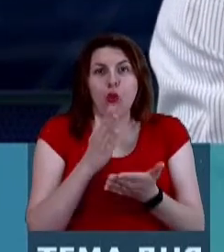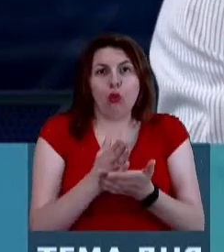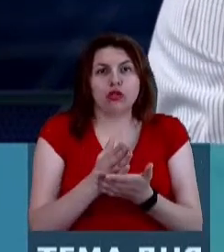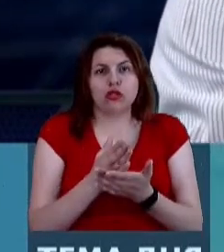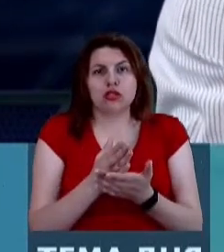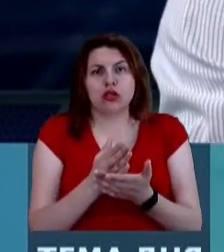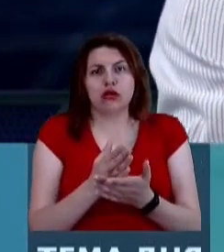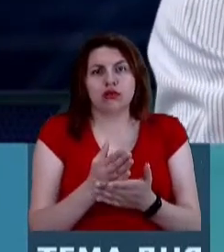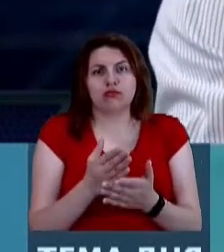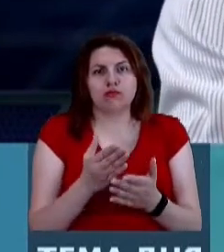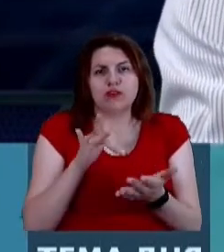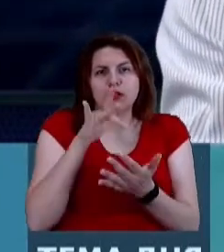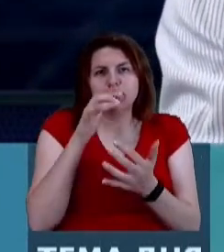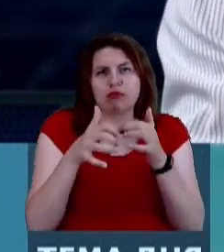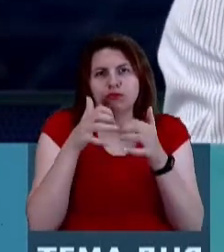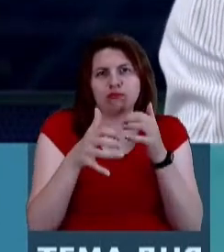зерно